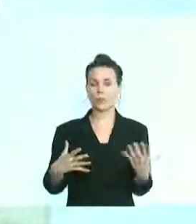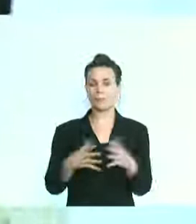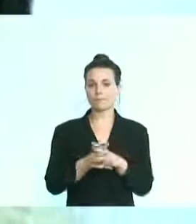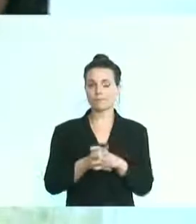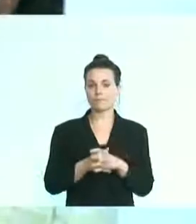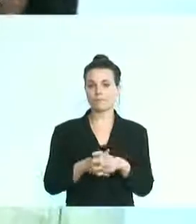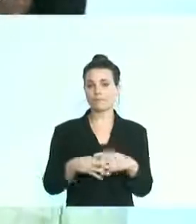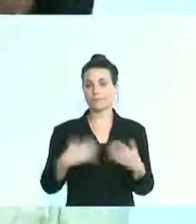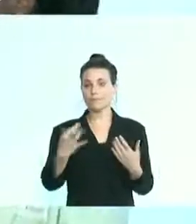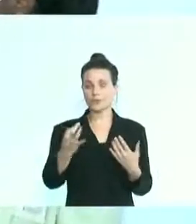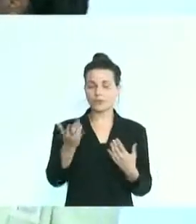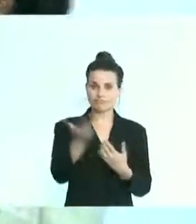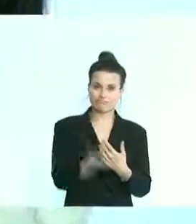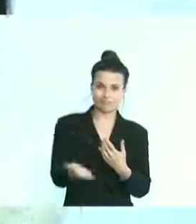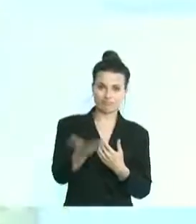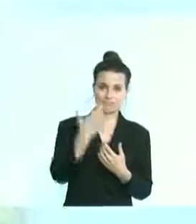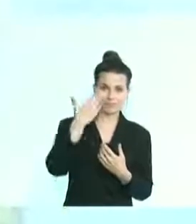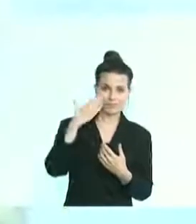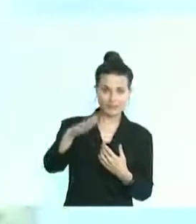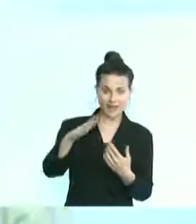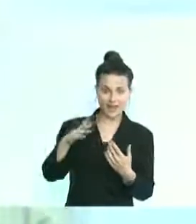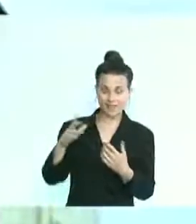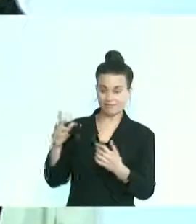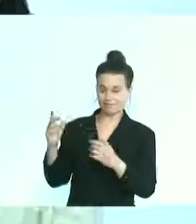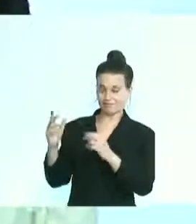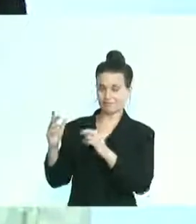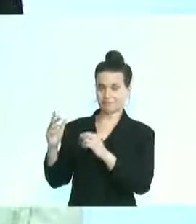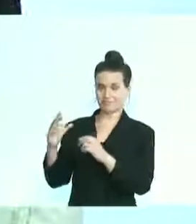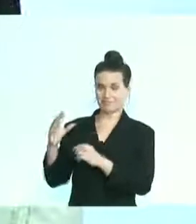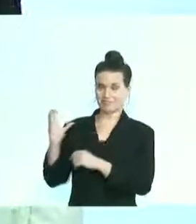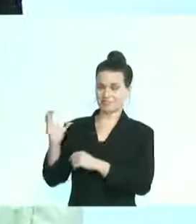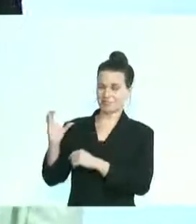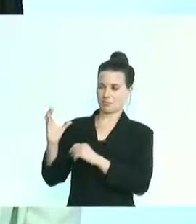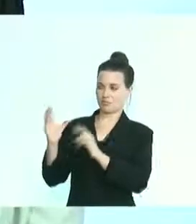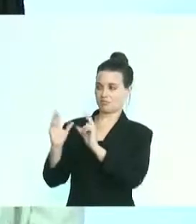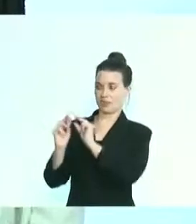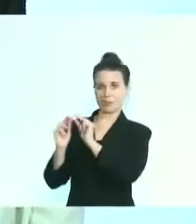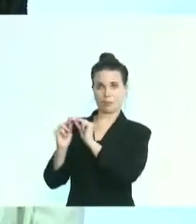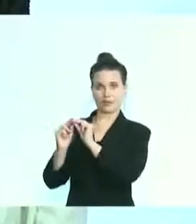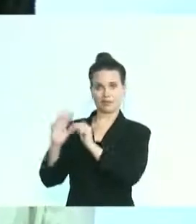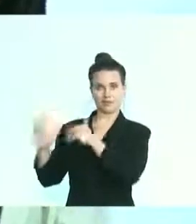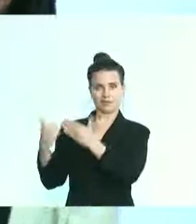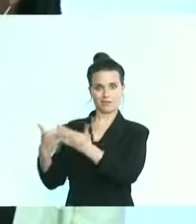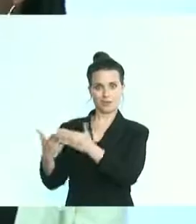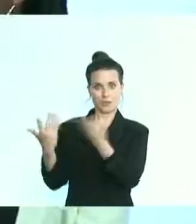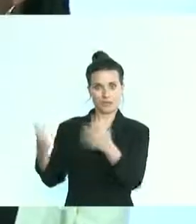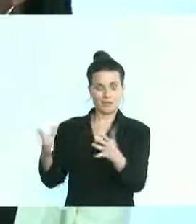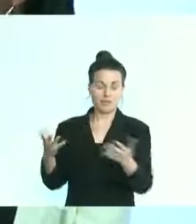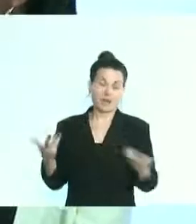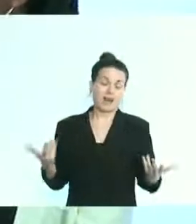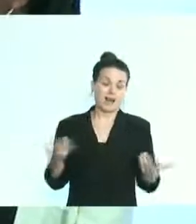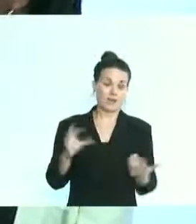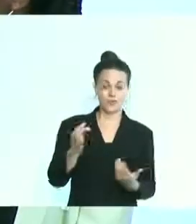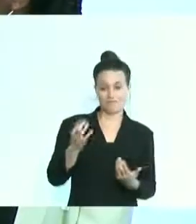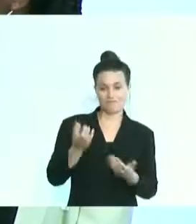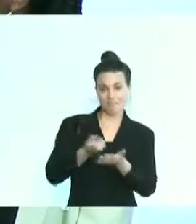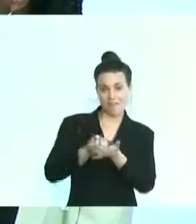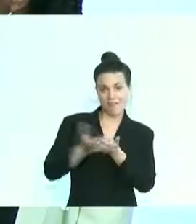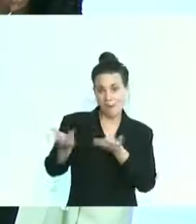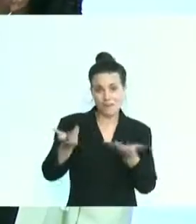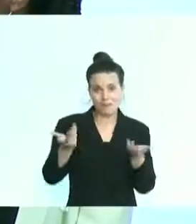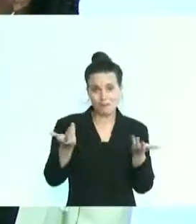Oui, comme vous savez, elle vient de tout dire, c'est Sabine. Donc c'est juste de l'information qu'on